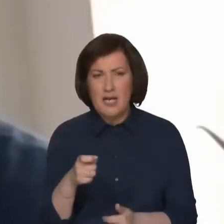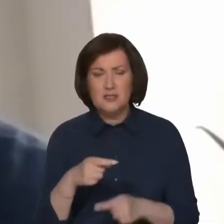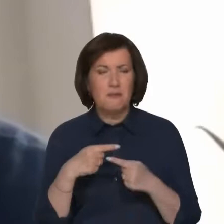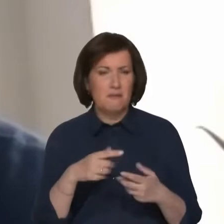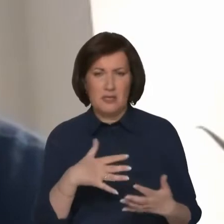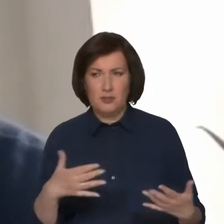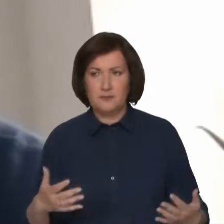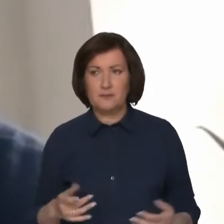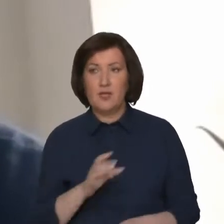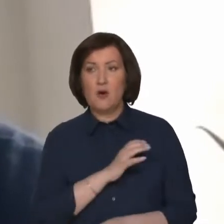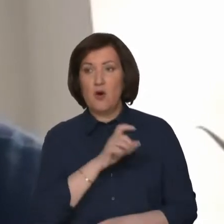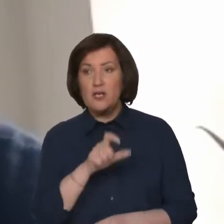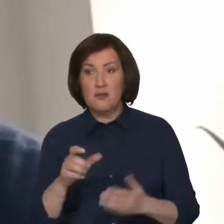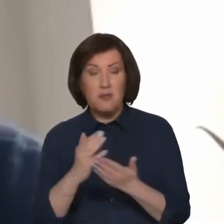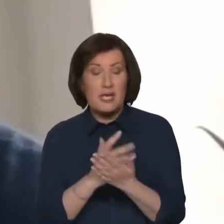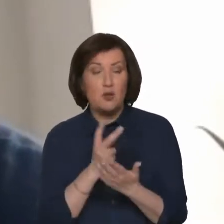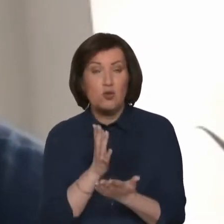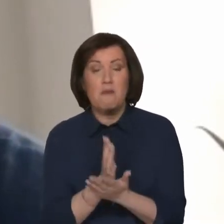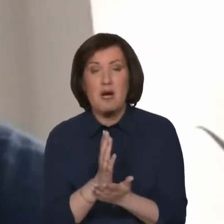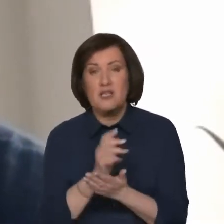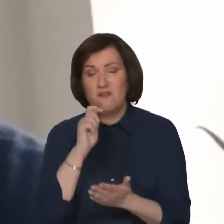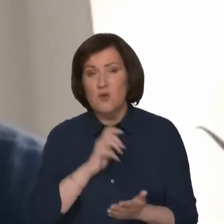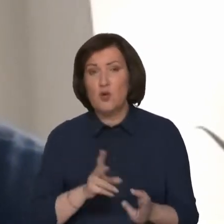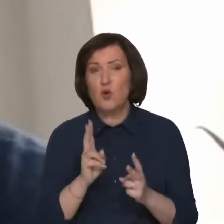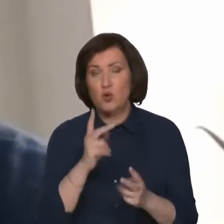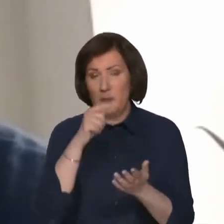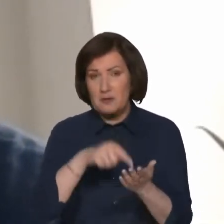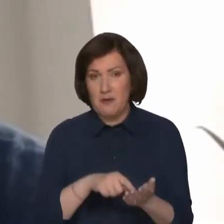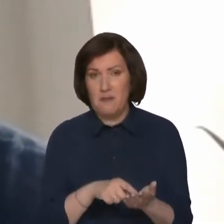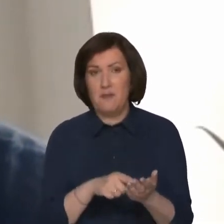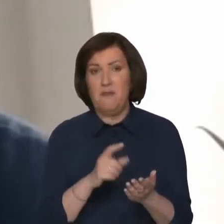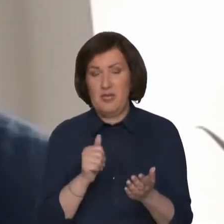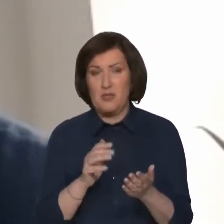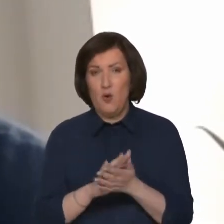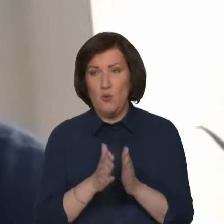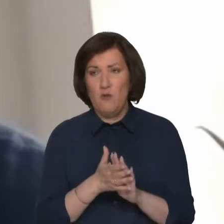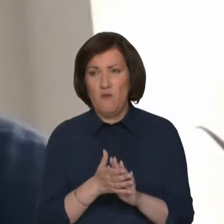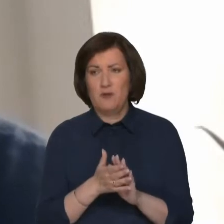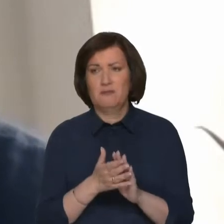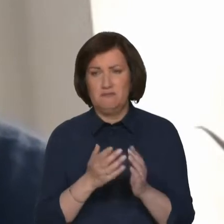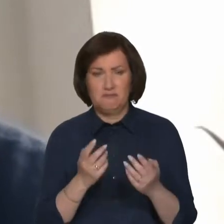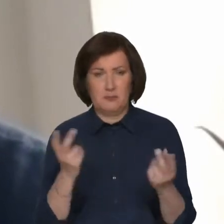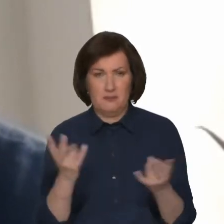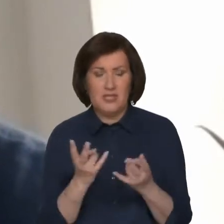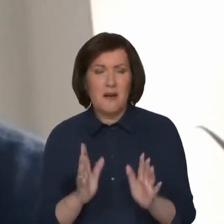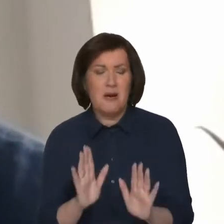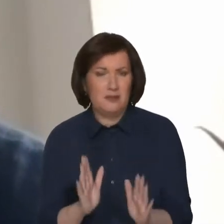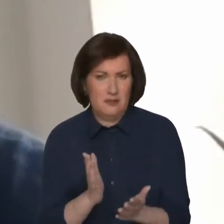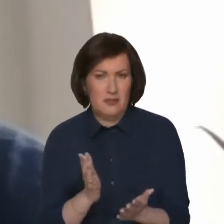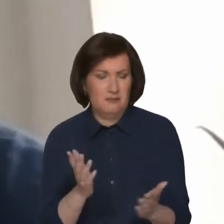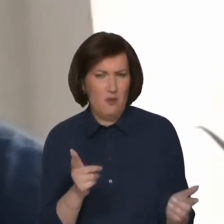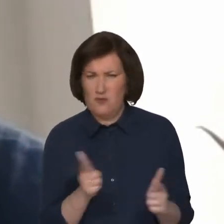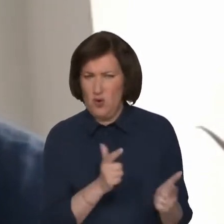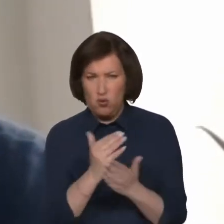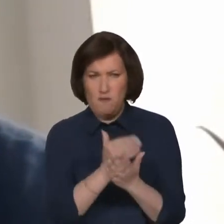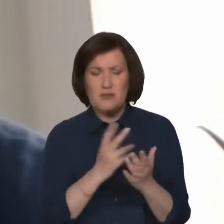іншого. Перелік цих олігархів, хто має активи в Україні і хто підпадає під підстави умови, він відомий. Треба тільки зібрати